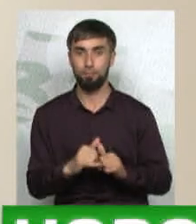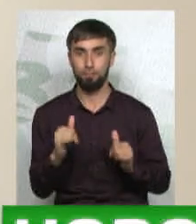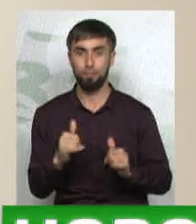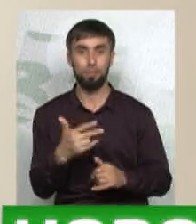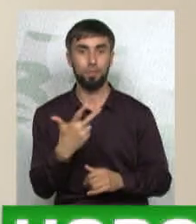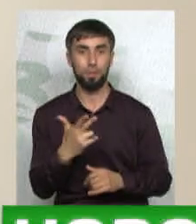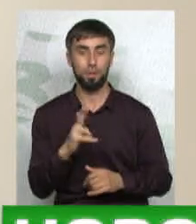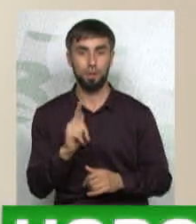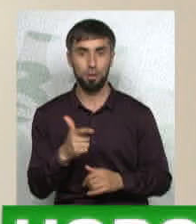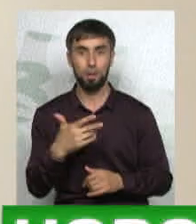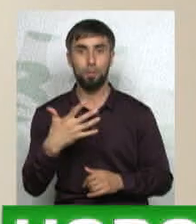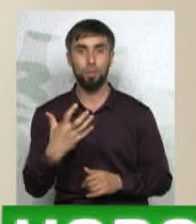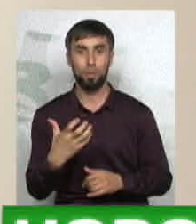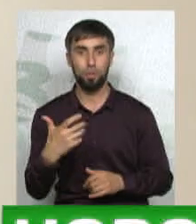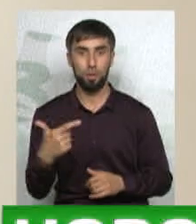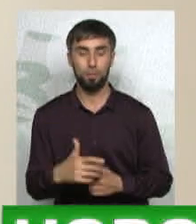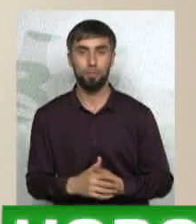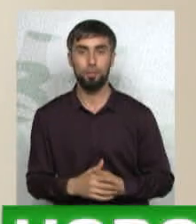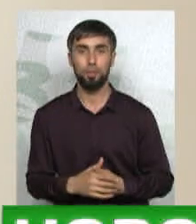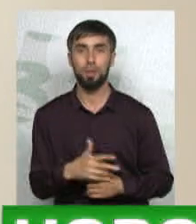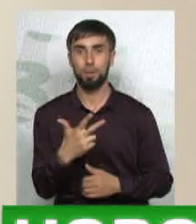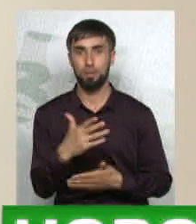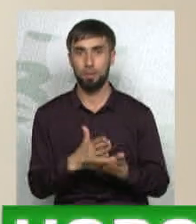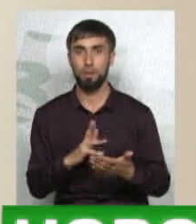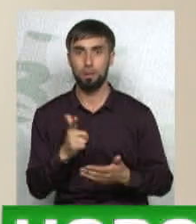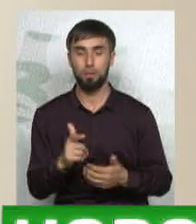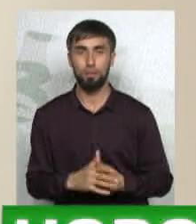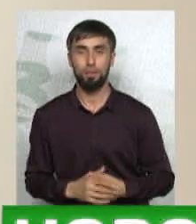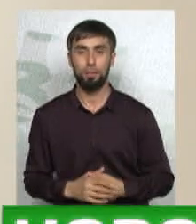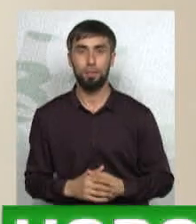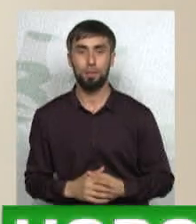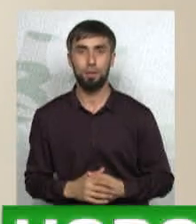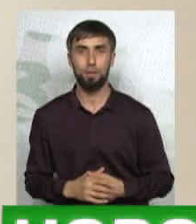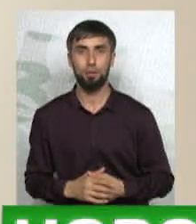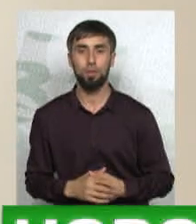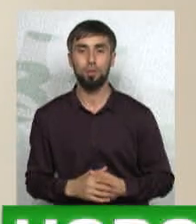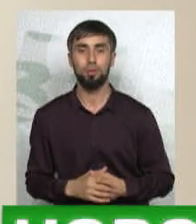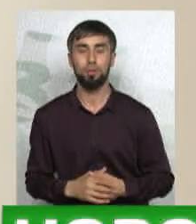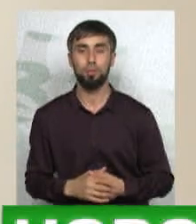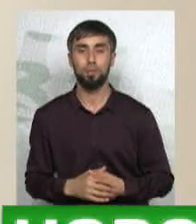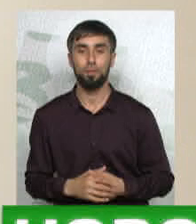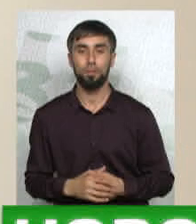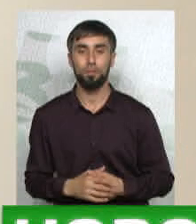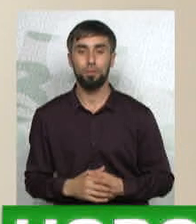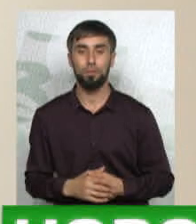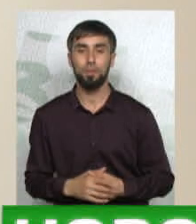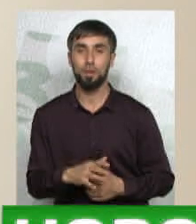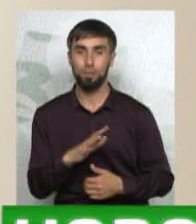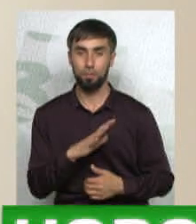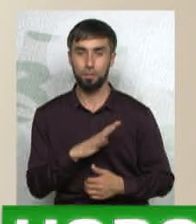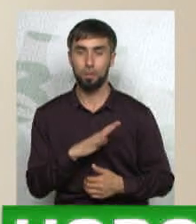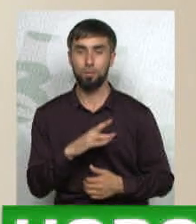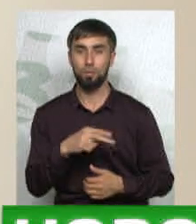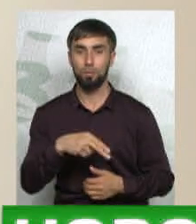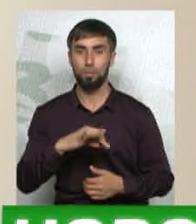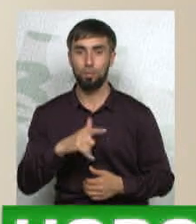килограмма 500 грамм, то есть 3,5 килограмма он весит. Значит, внутриутробно был диагностирован